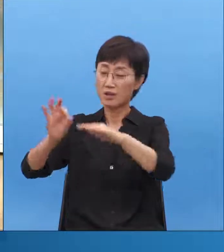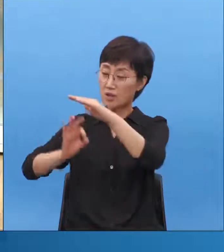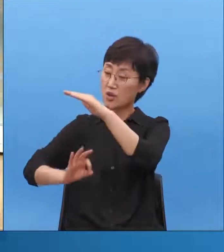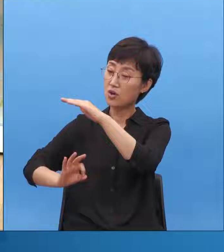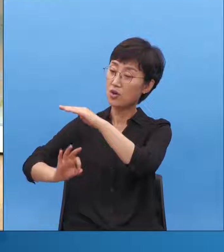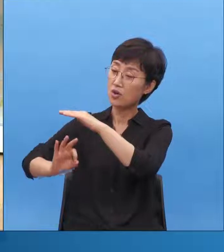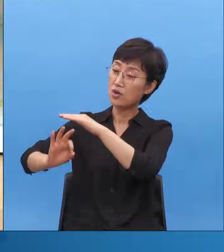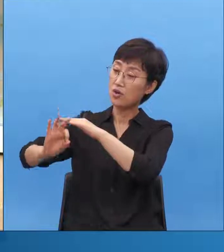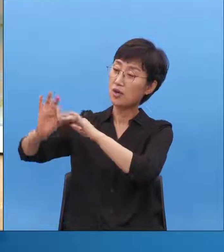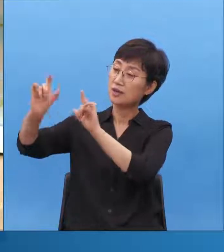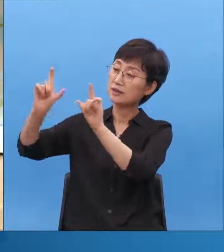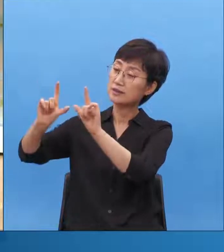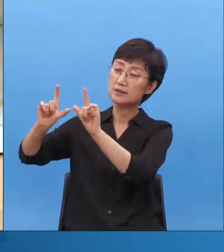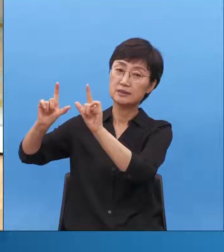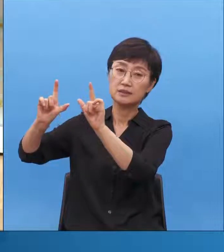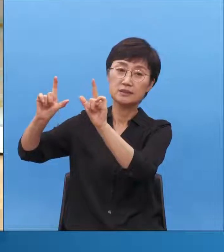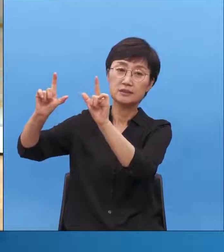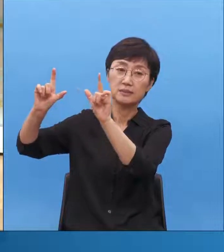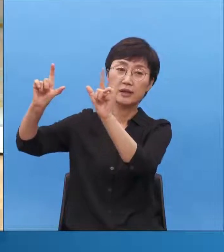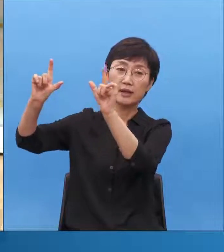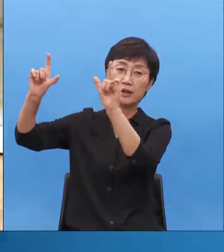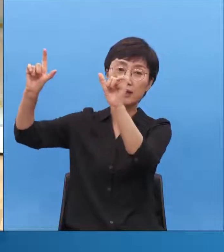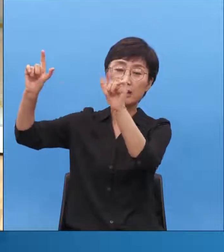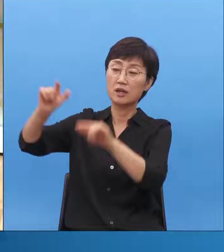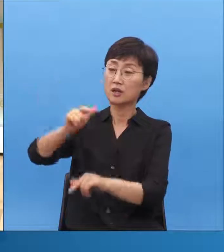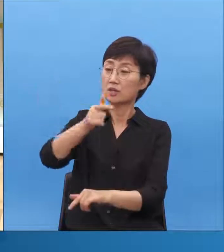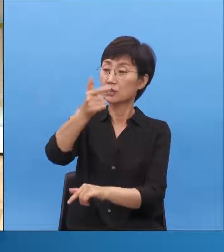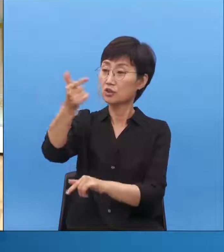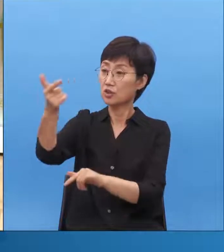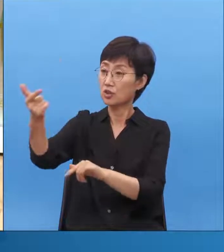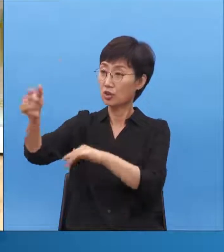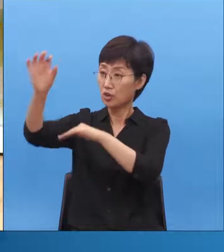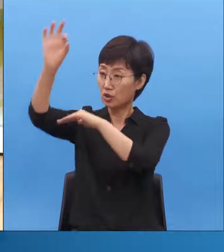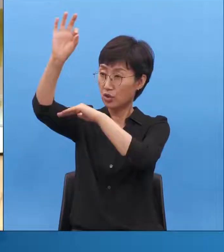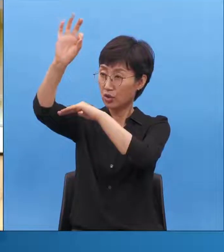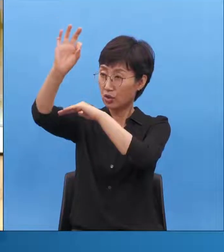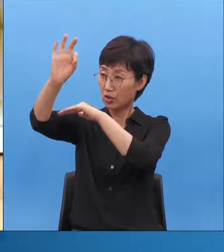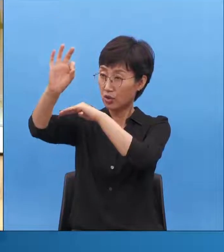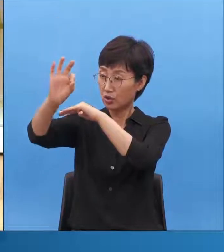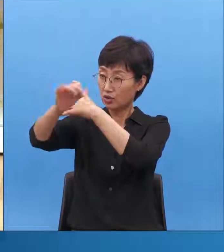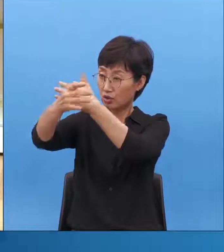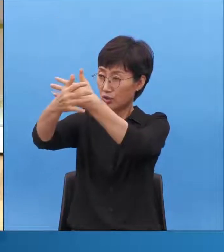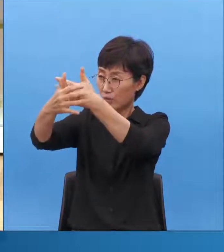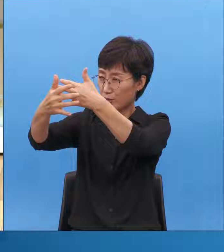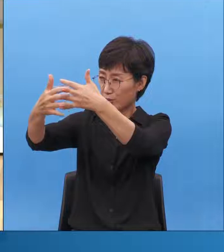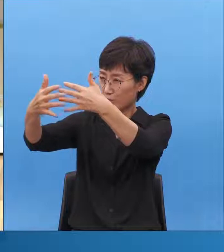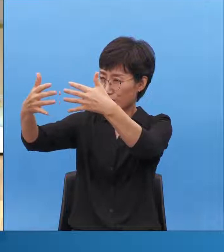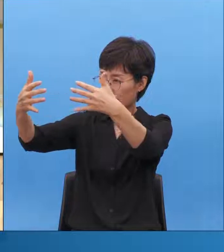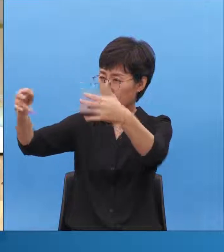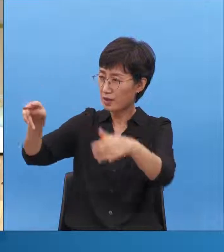세계는 저 아침 해와 저녁 놀